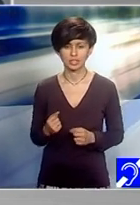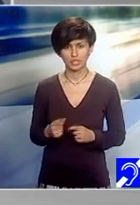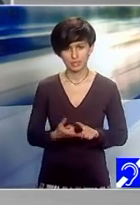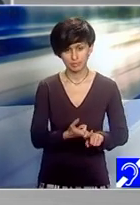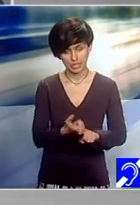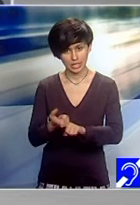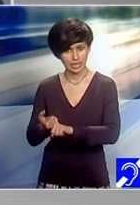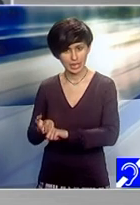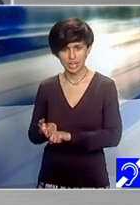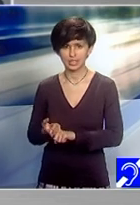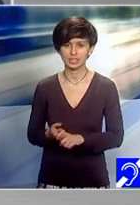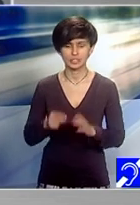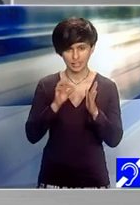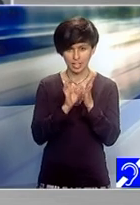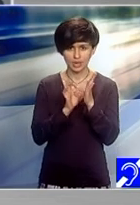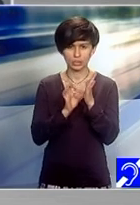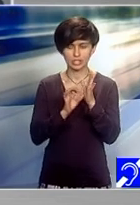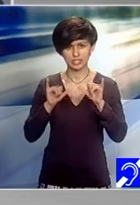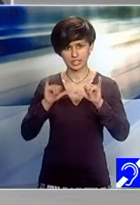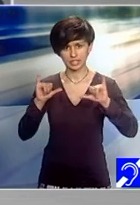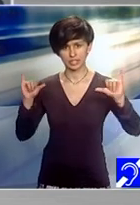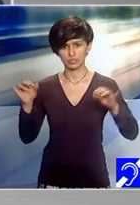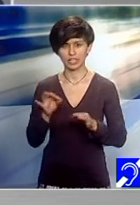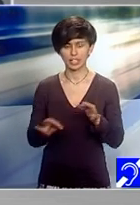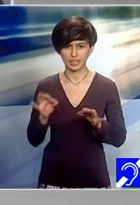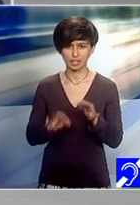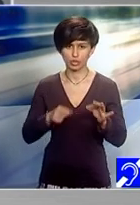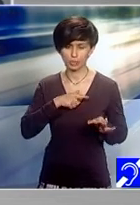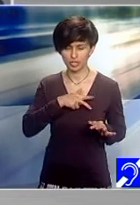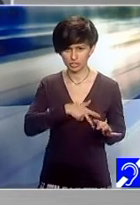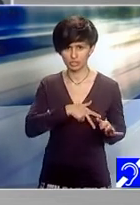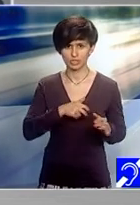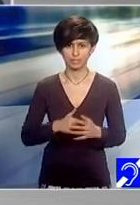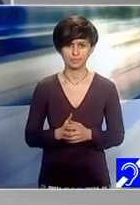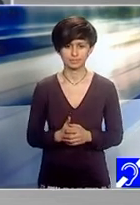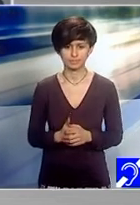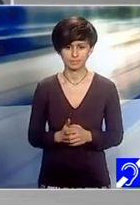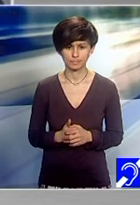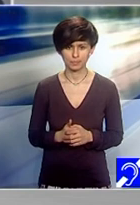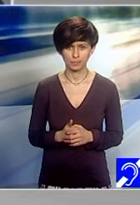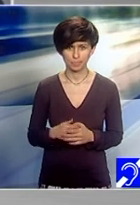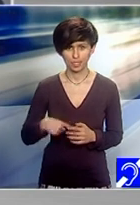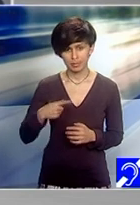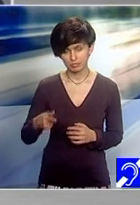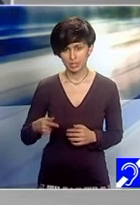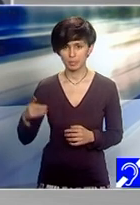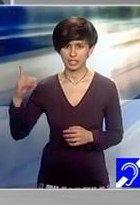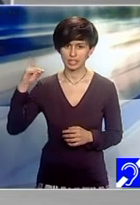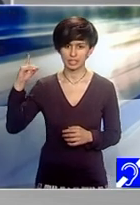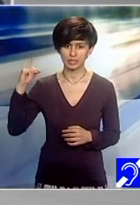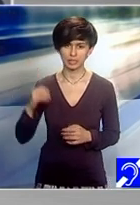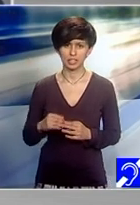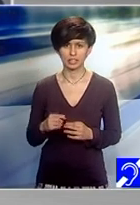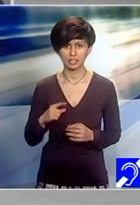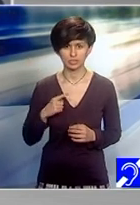dependente de condițiile de dezvoltare economică și socială și de aceea pe lângă Danemarca, în primele poziții avem